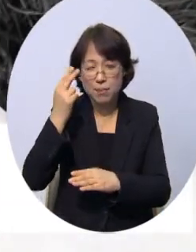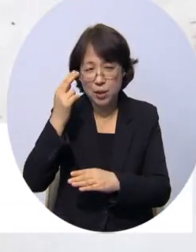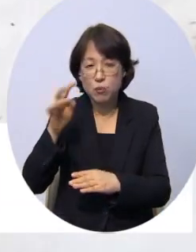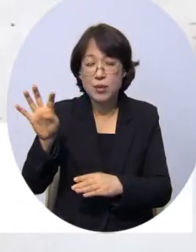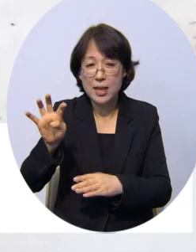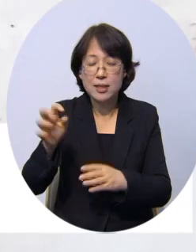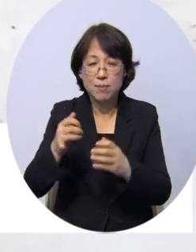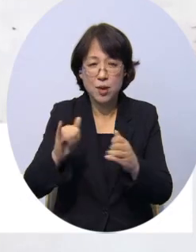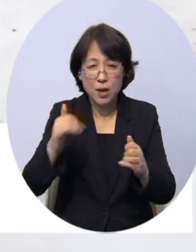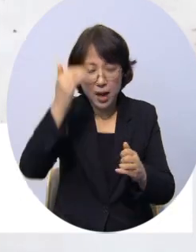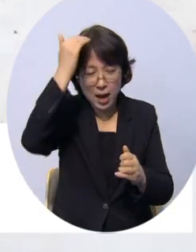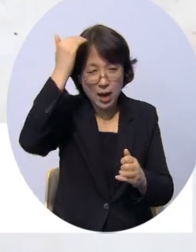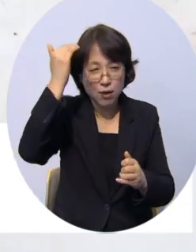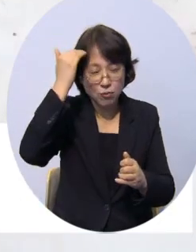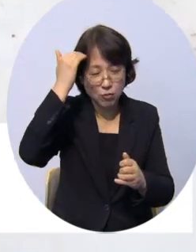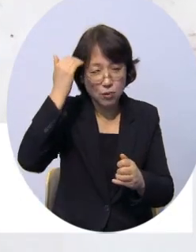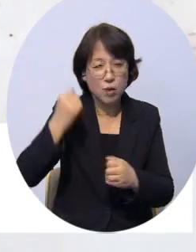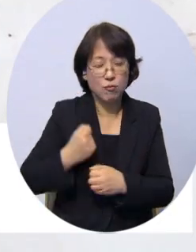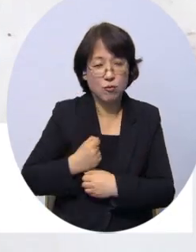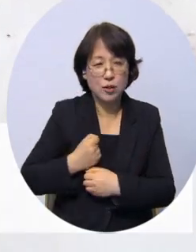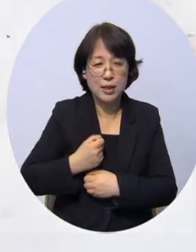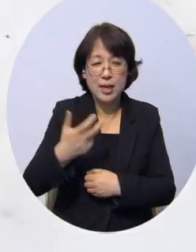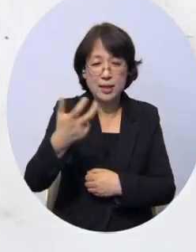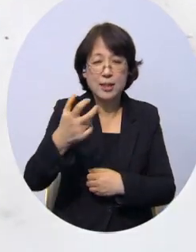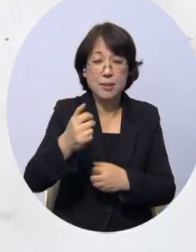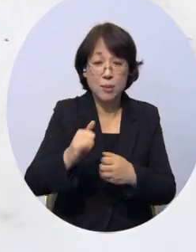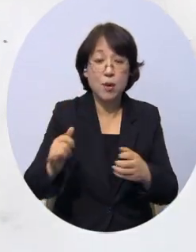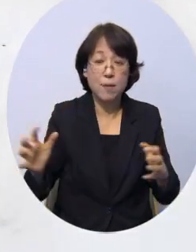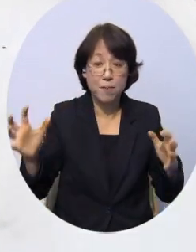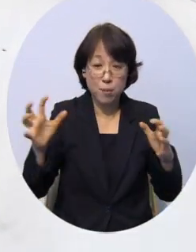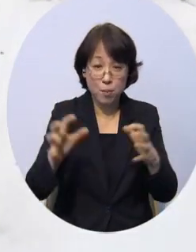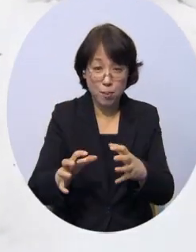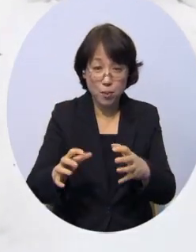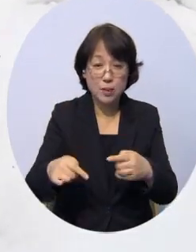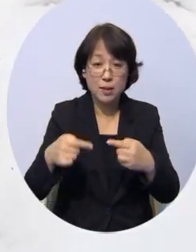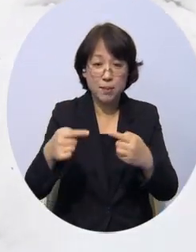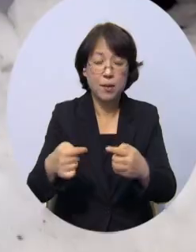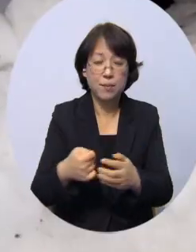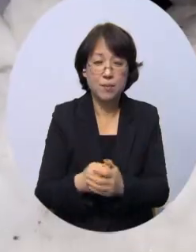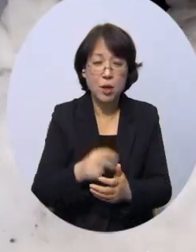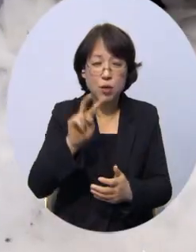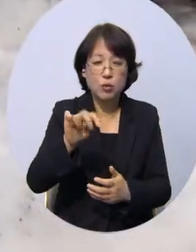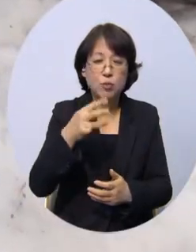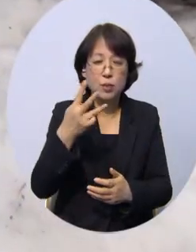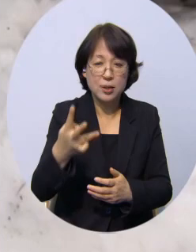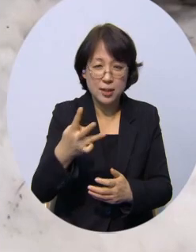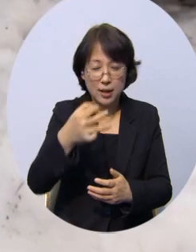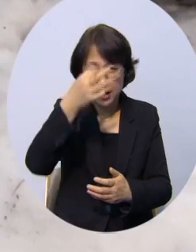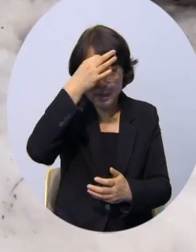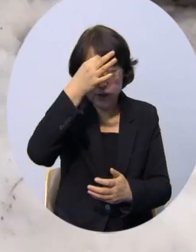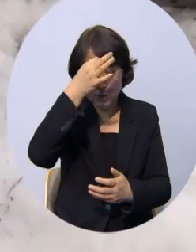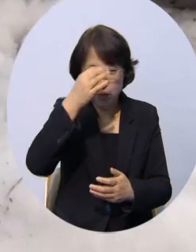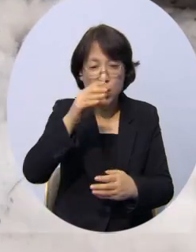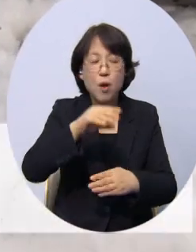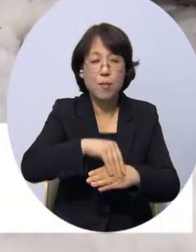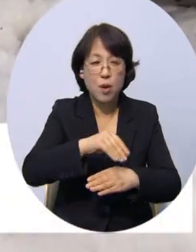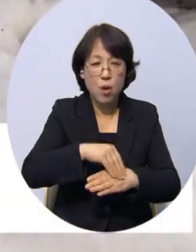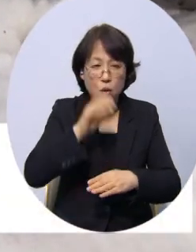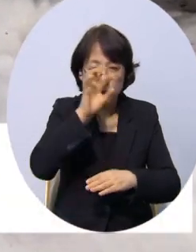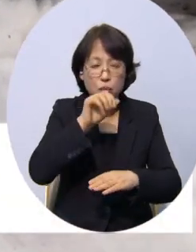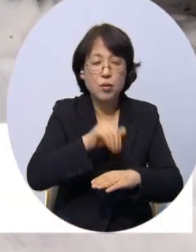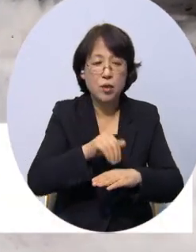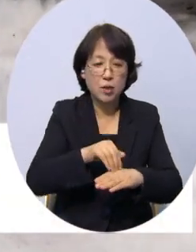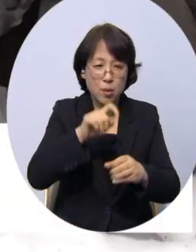명과 한국 해병대 수색부대 70여 명이 참가했습니다. 23개 전술과제를 숙달하는 것을 목표로